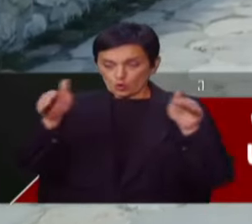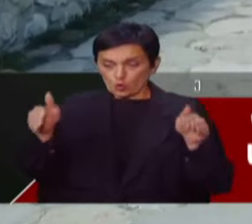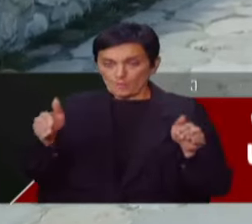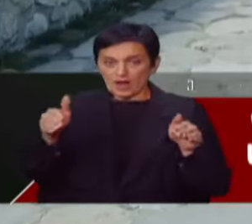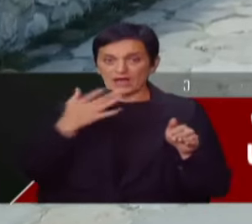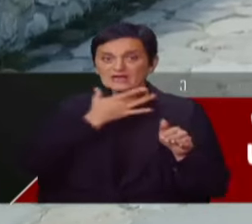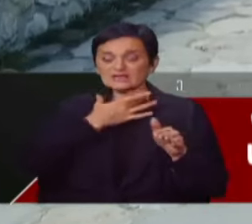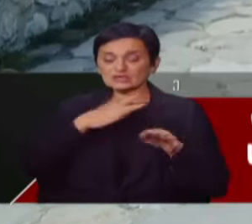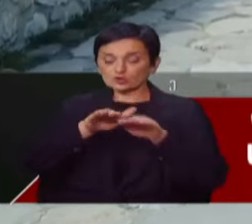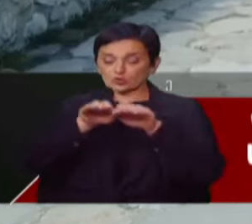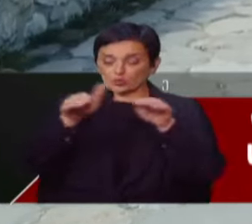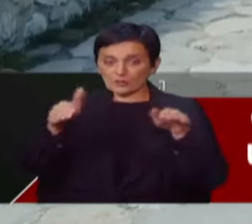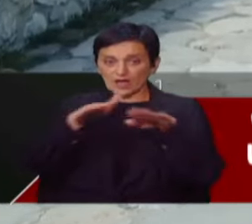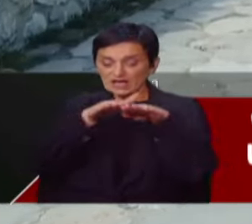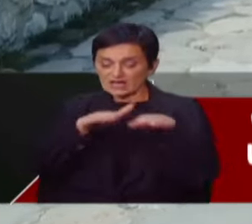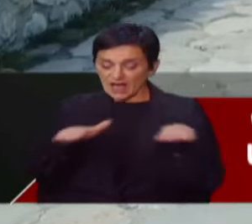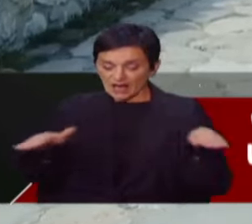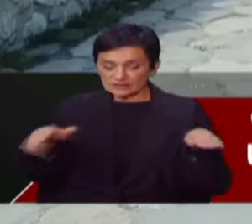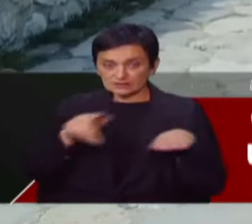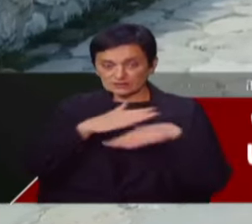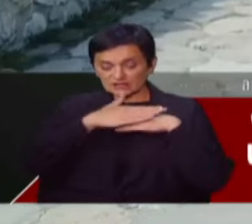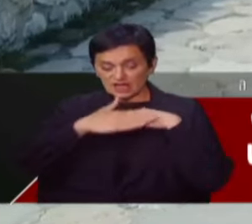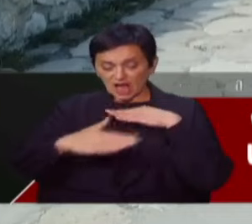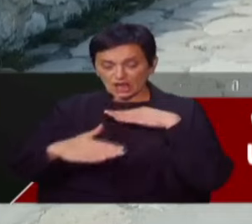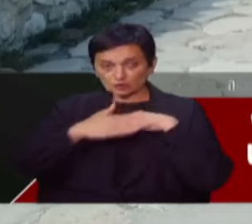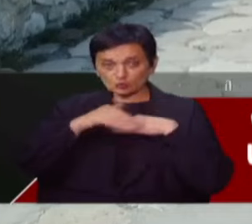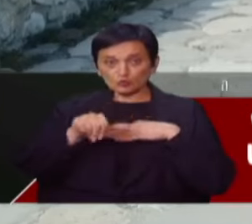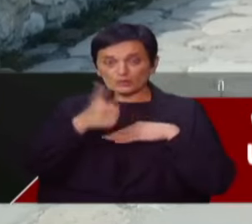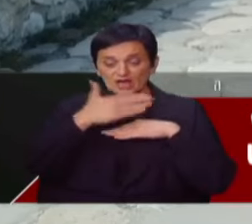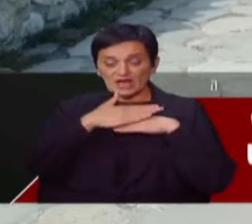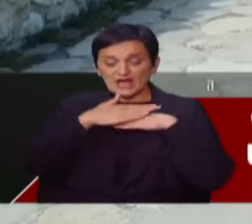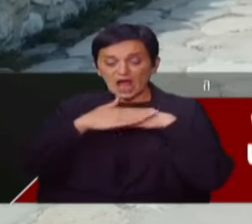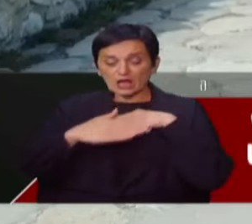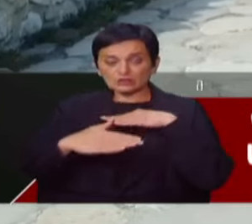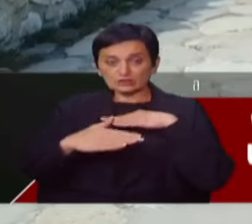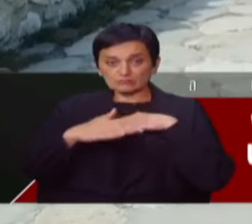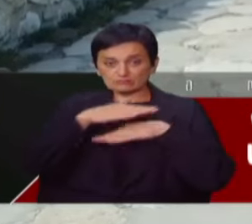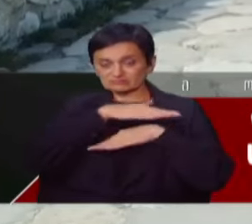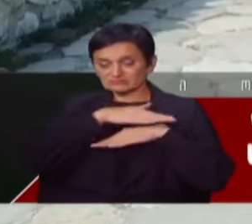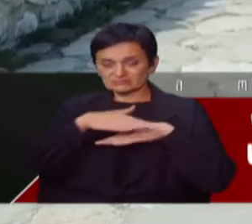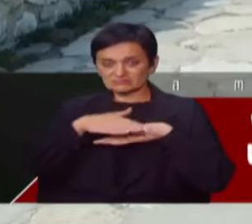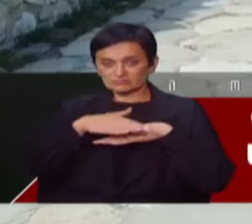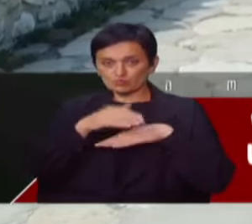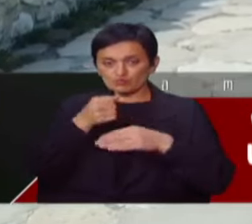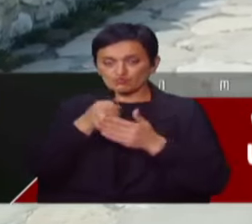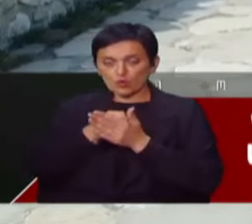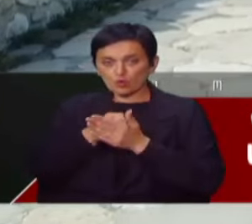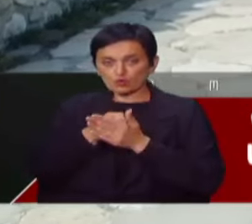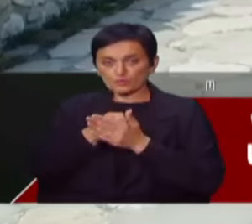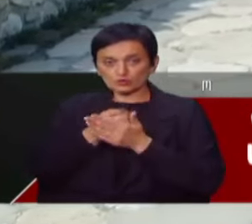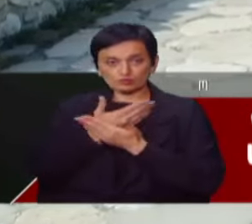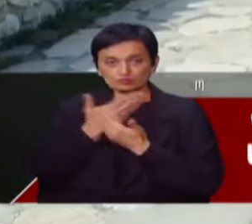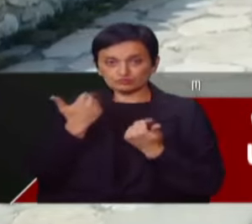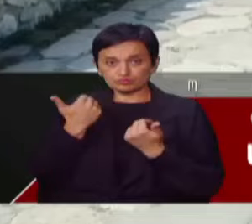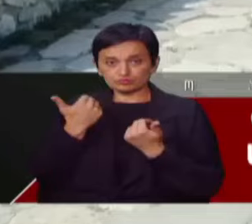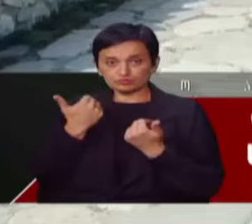და გადახურვის ნაწილისა, იმიტომ რომ ჯერ გადახურვა ბოლომდე, გადახურვის ესე იგი ნაწილში ბოლომდე არ